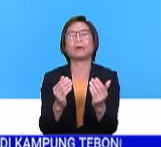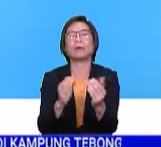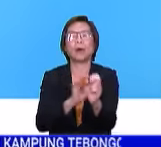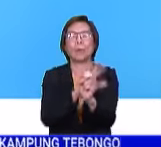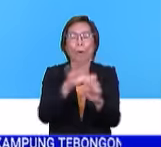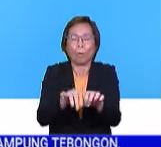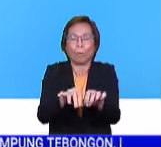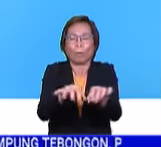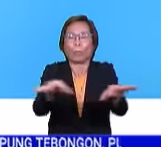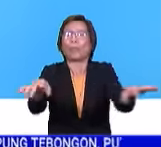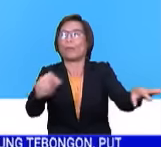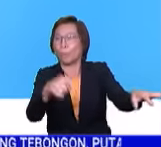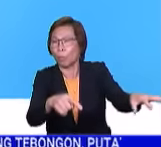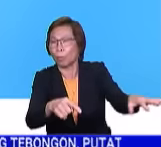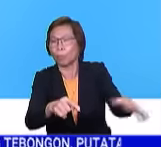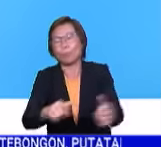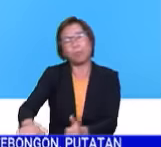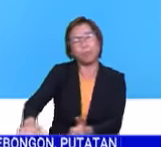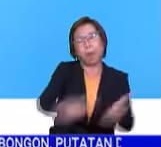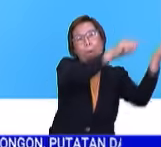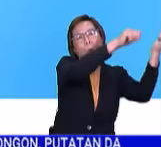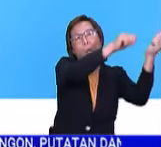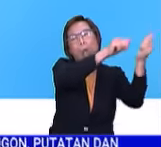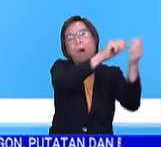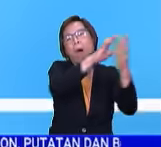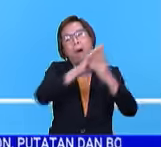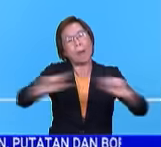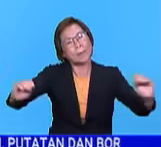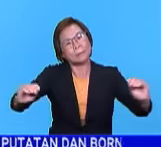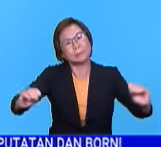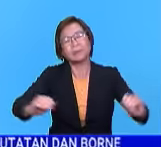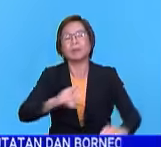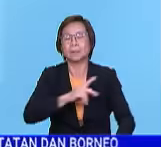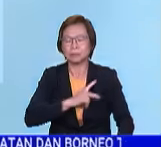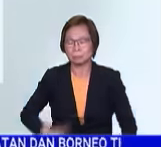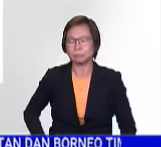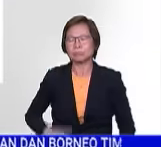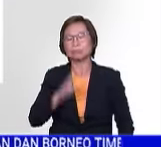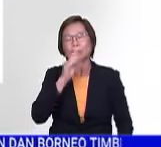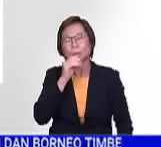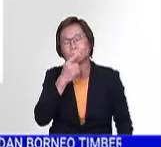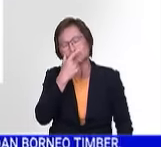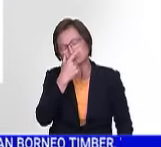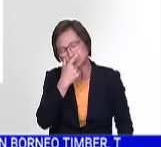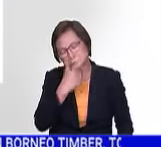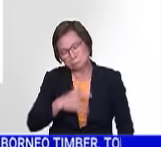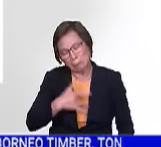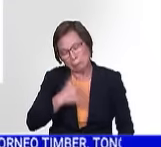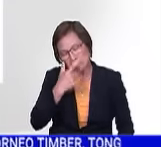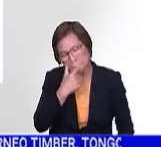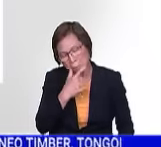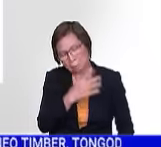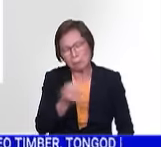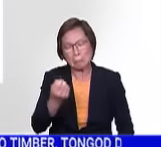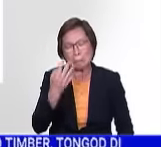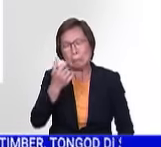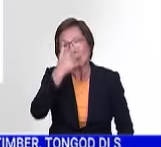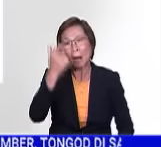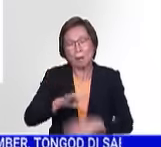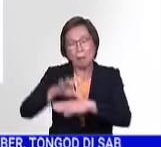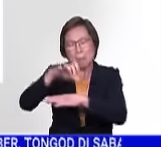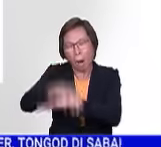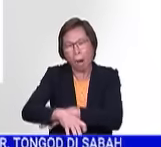wabak COVID-19 dihapuskan sepenuhnya. Baginda menzahirkan rasa duka cita dan kecewa kerana